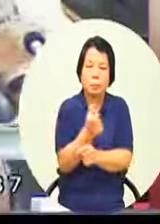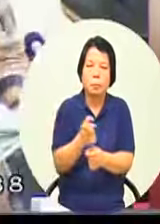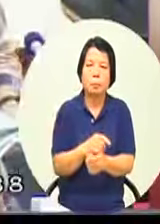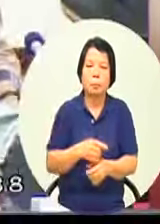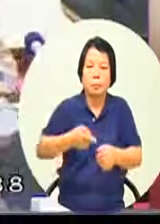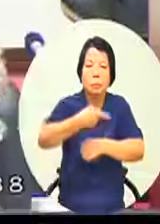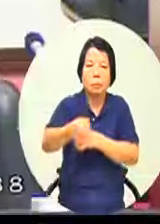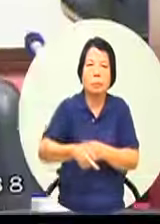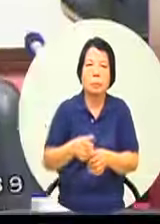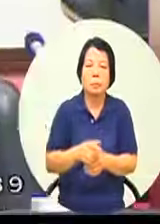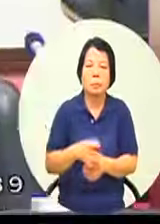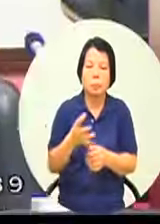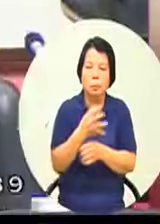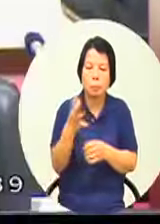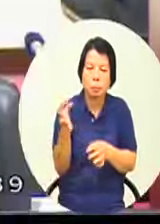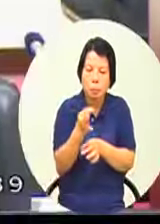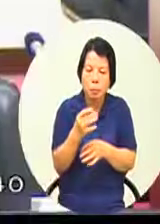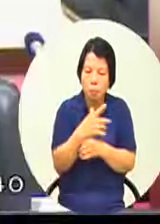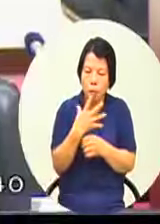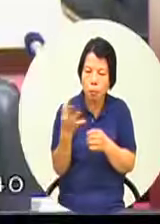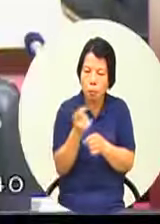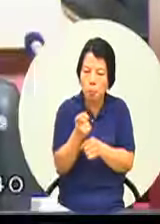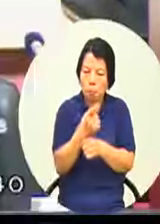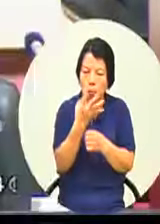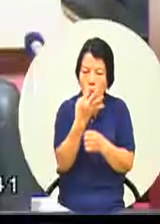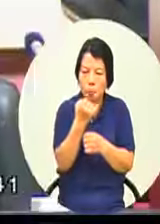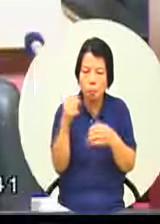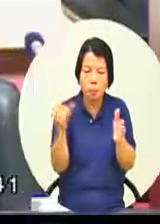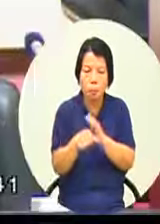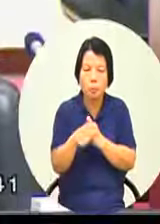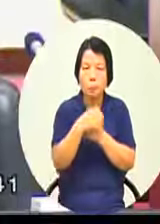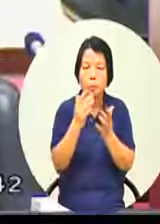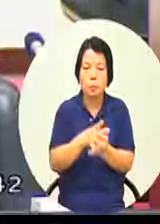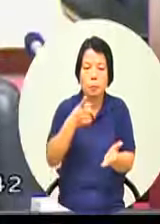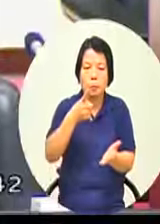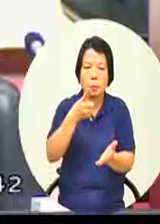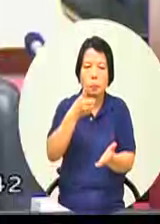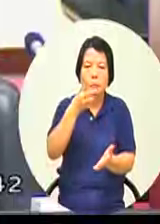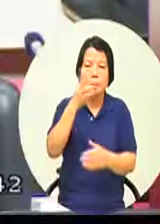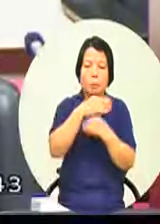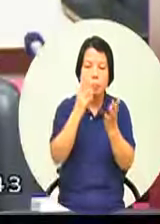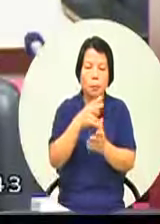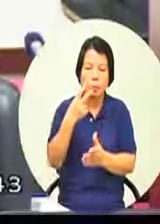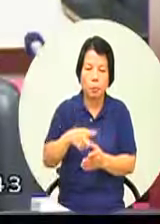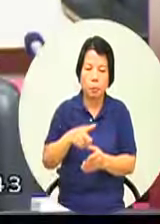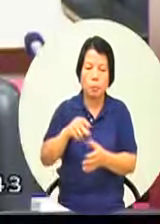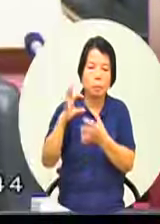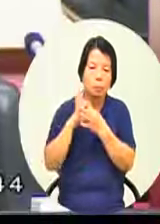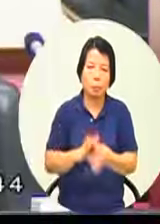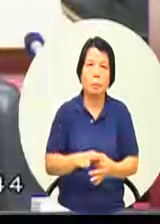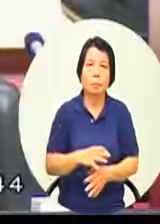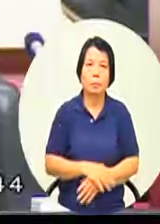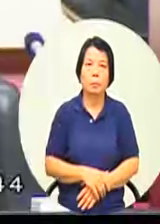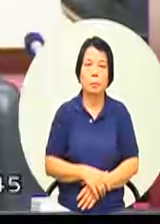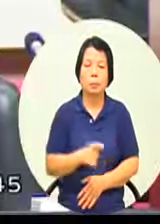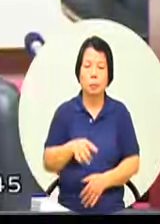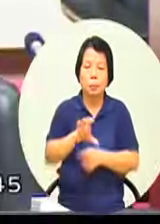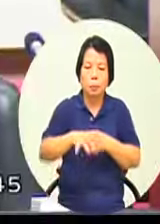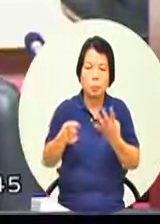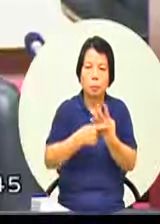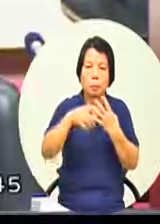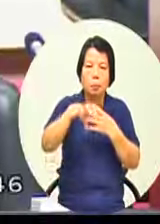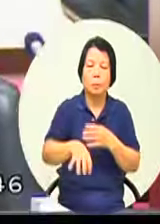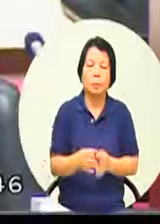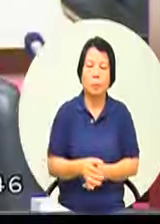面又有几个台风进来，他们的损失是一次一次再一次。可是我们农业局啊，